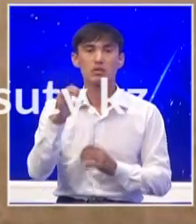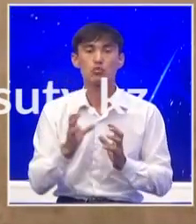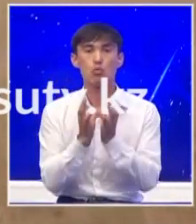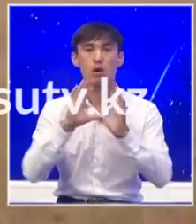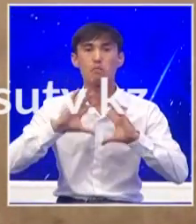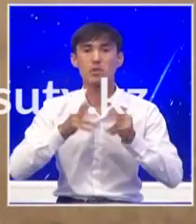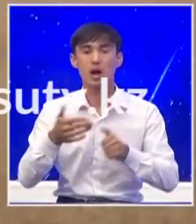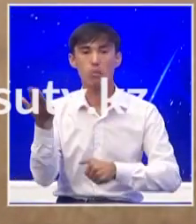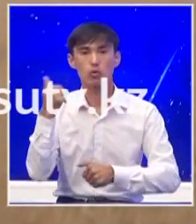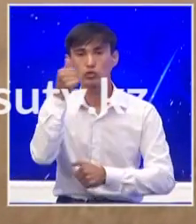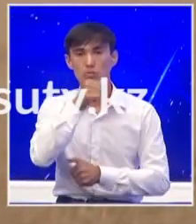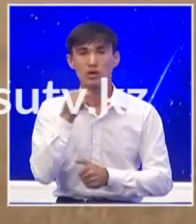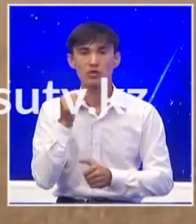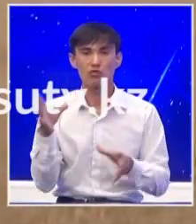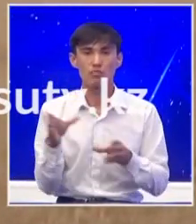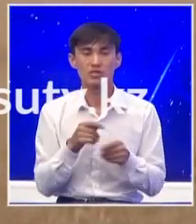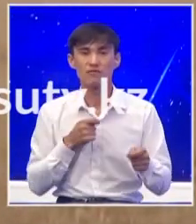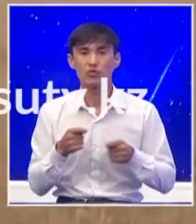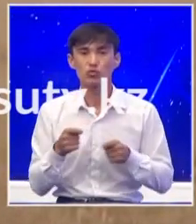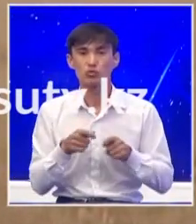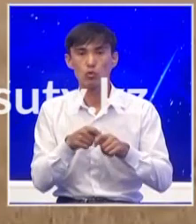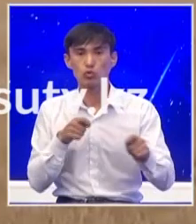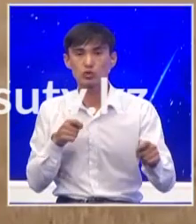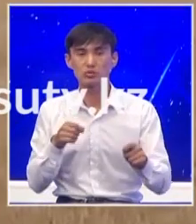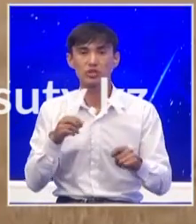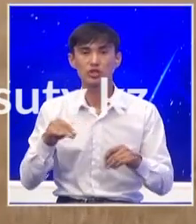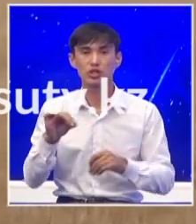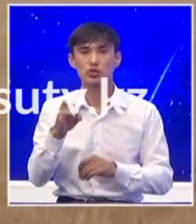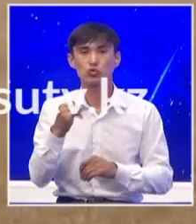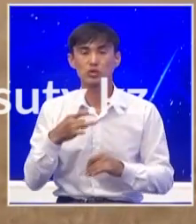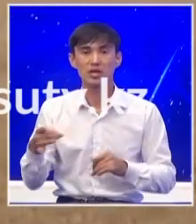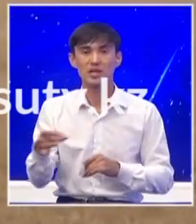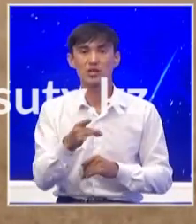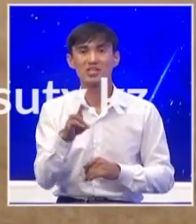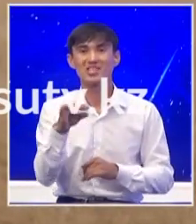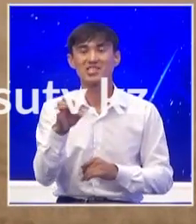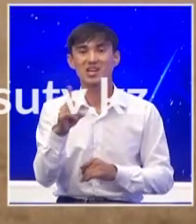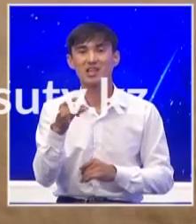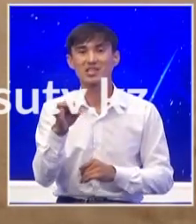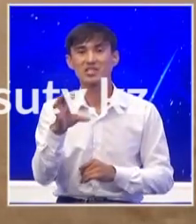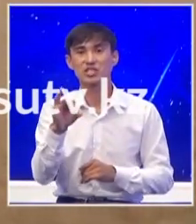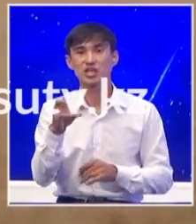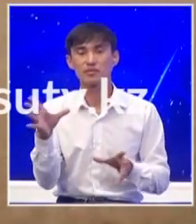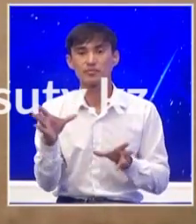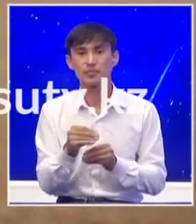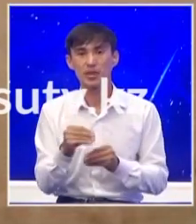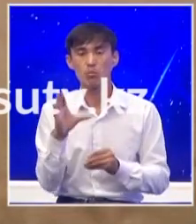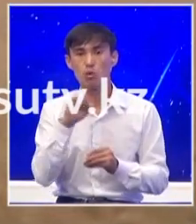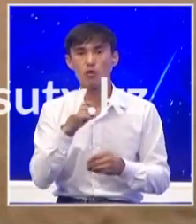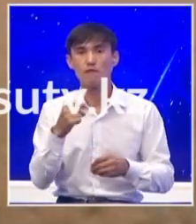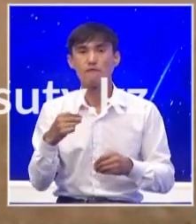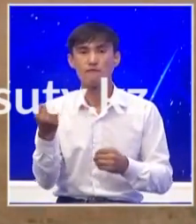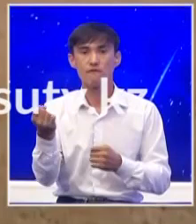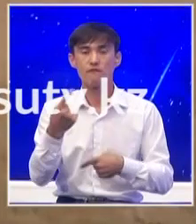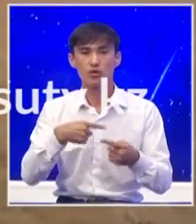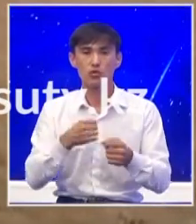мира. А в прошлом году вместе с ведущими лучниками ЖТСУского региона Денисом Ганькиным и Санжаром Мусаевым смог вернуть